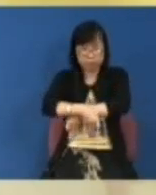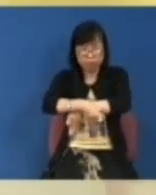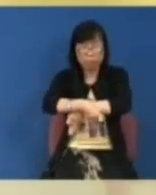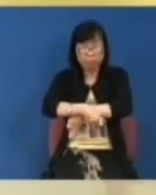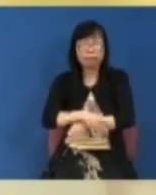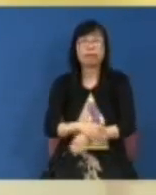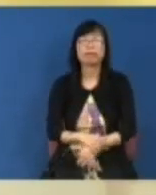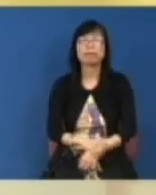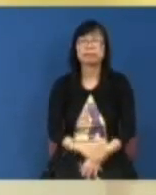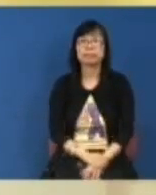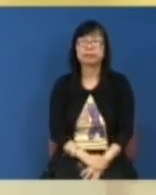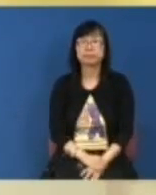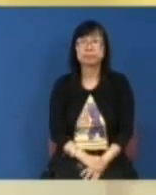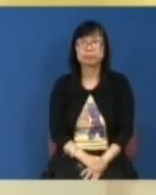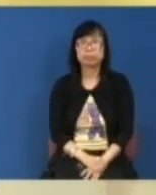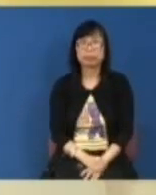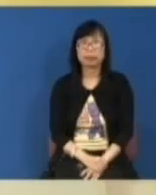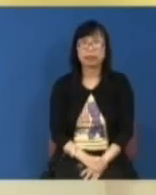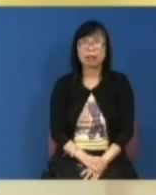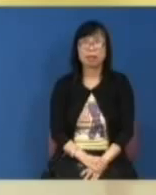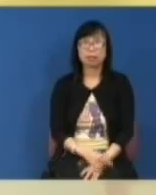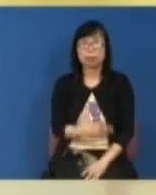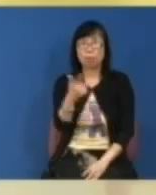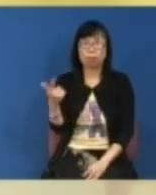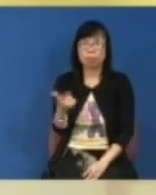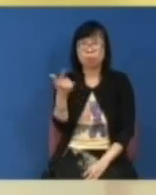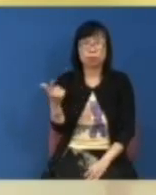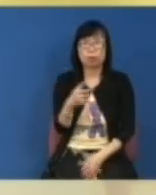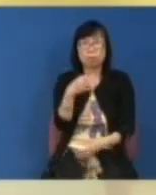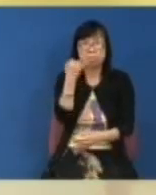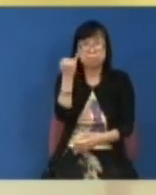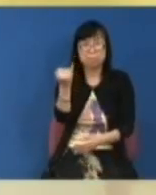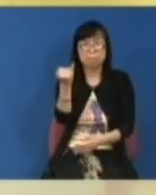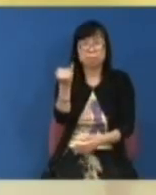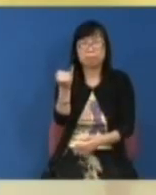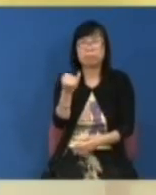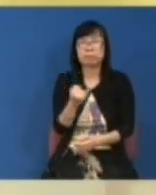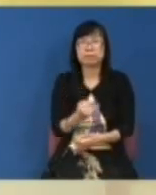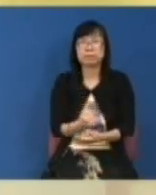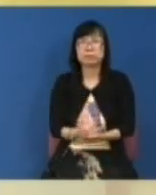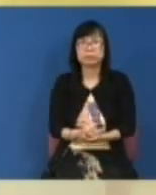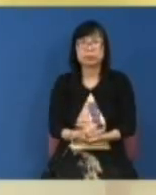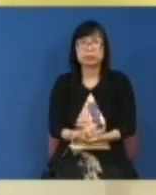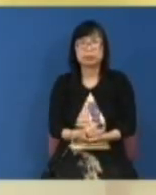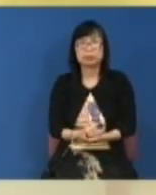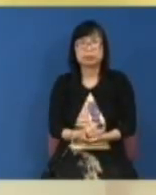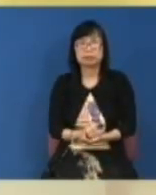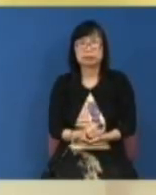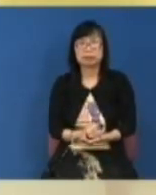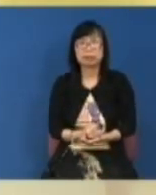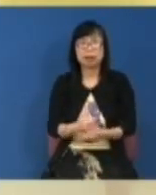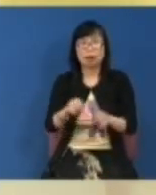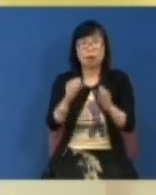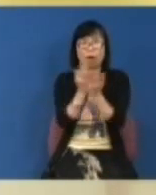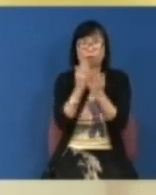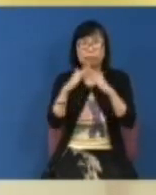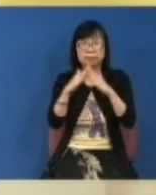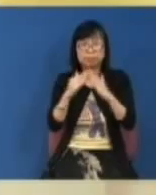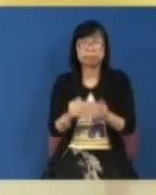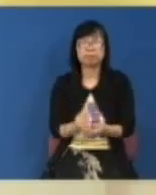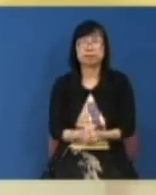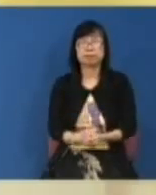是不是大量的不合規格 的所謂 college， 即是我們現在副學士的課